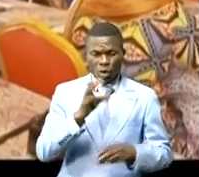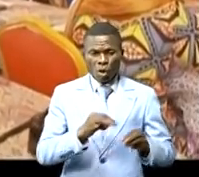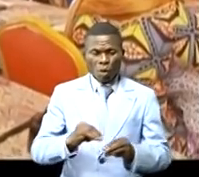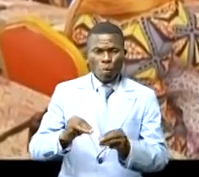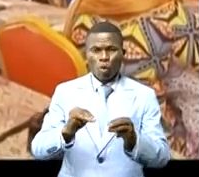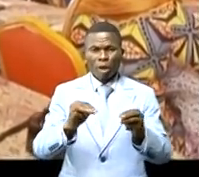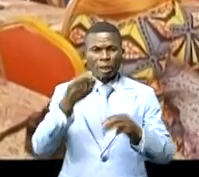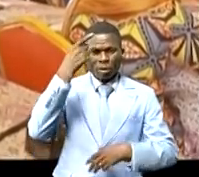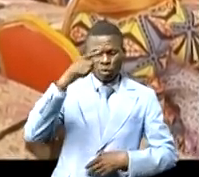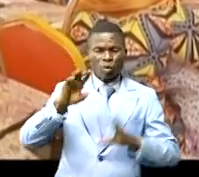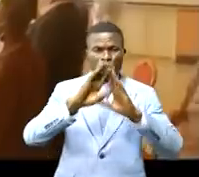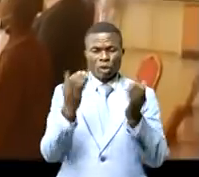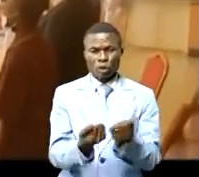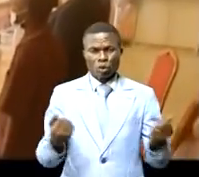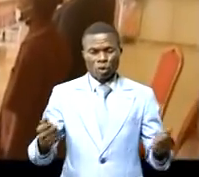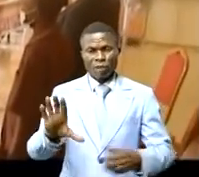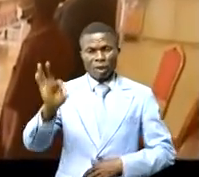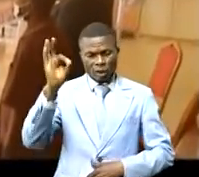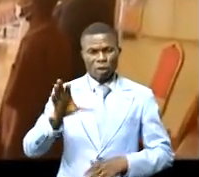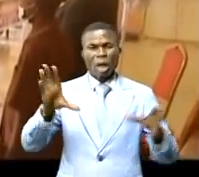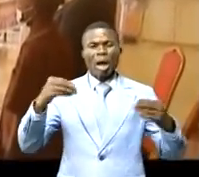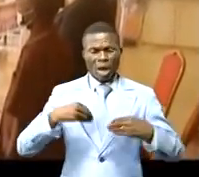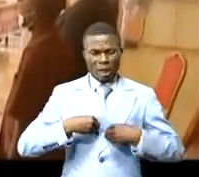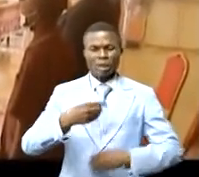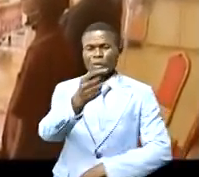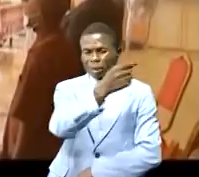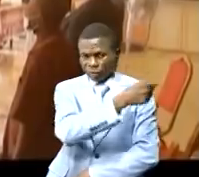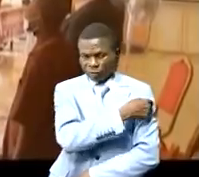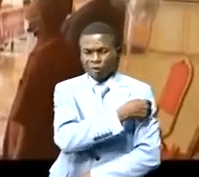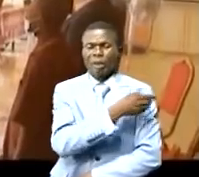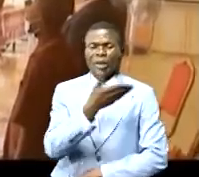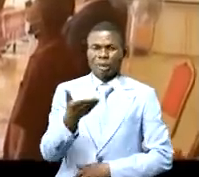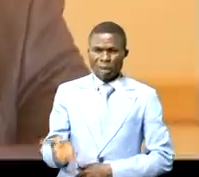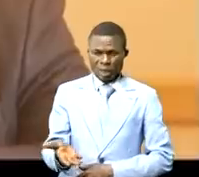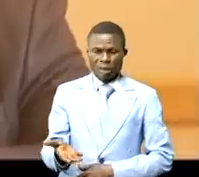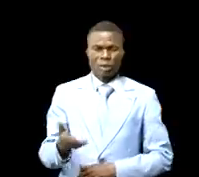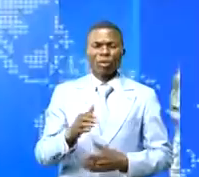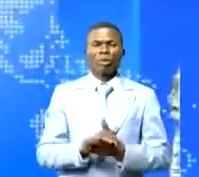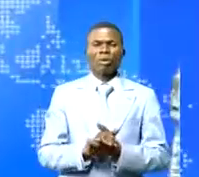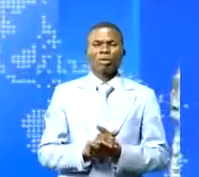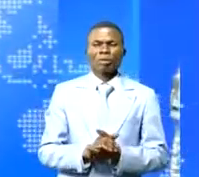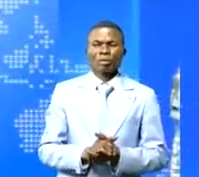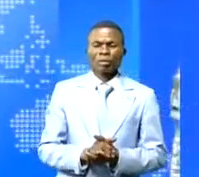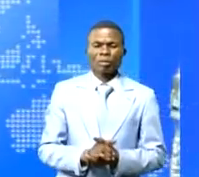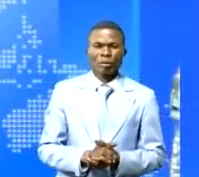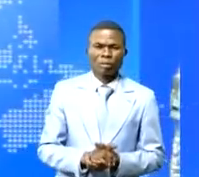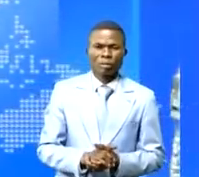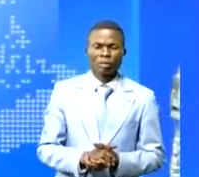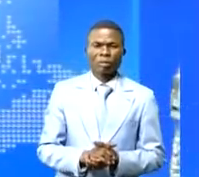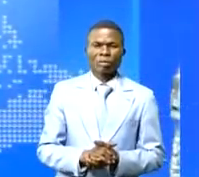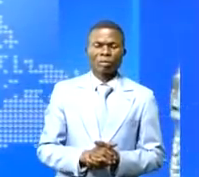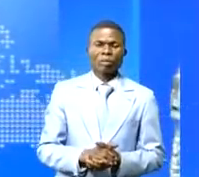et moyens pour que tous les enfants ciblés accèdent facilement à cette semaine africaine de vaccination.